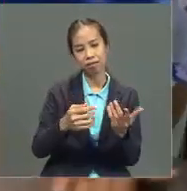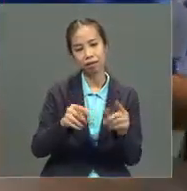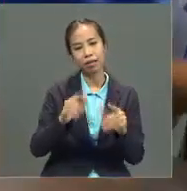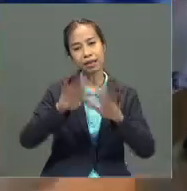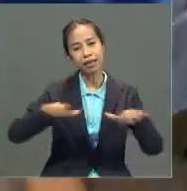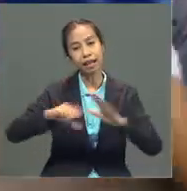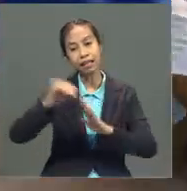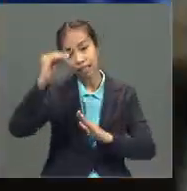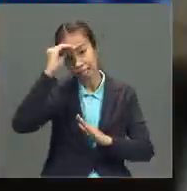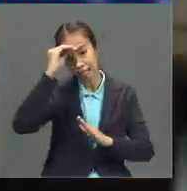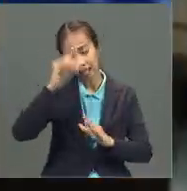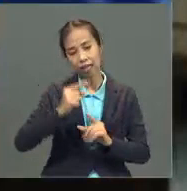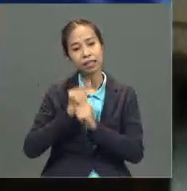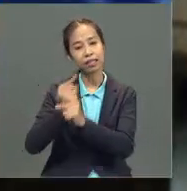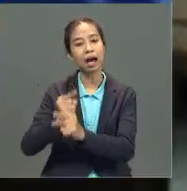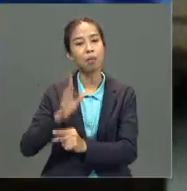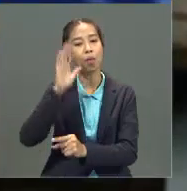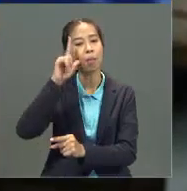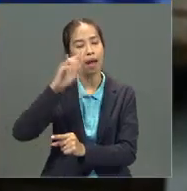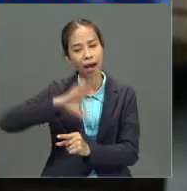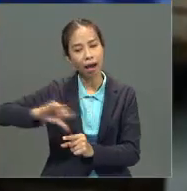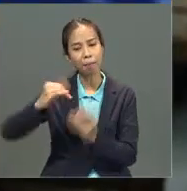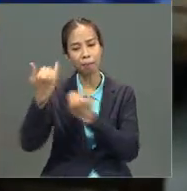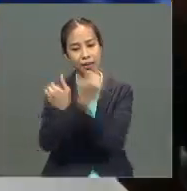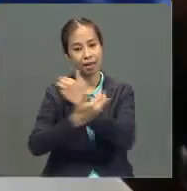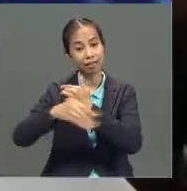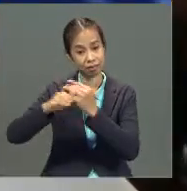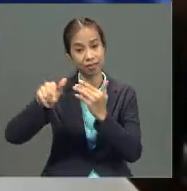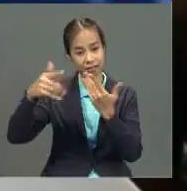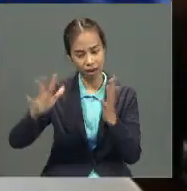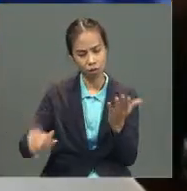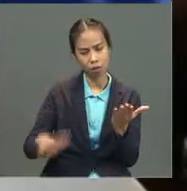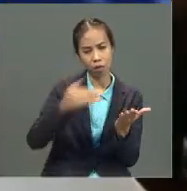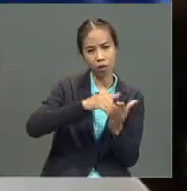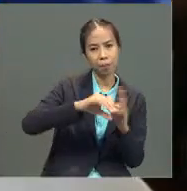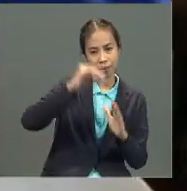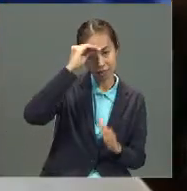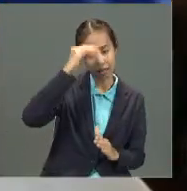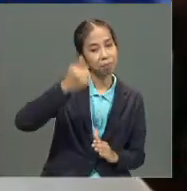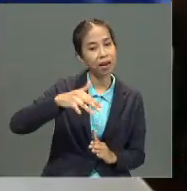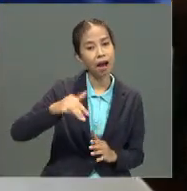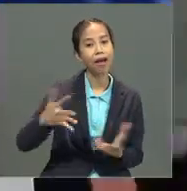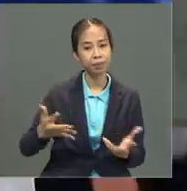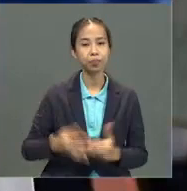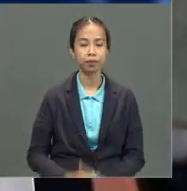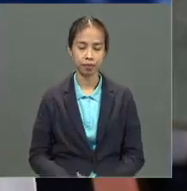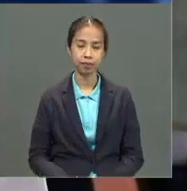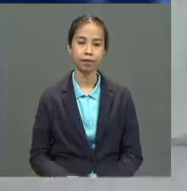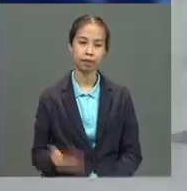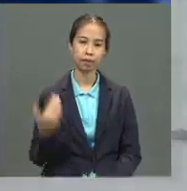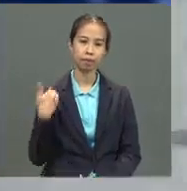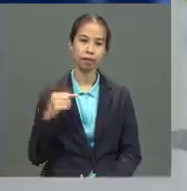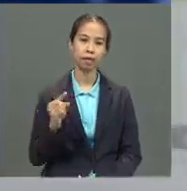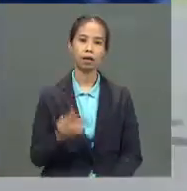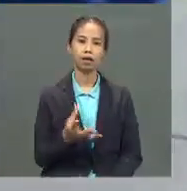นักเรียนบางส่วนเนี่ยติดตามผู้ปกครองกลับไปยังประเทศเพื่อนบ้านก็เลยยังไม่สามารถกลับเข้ามาเรียนในประเทศไทยได้นะครับอีกเรื่องหนึ่งเรื่องของการเ